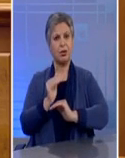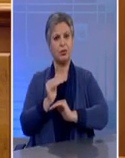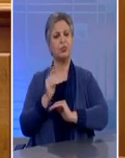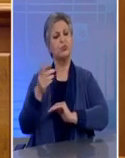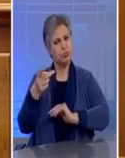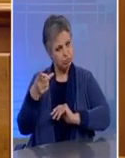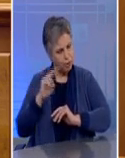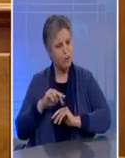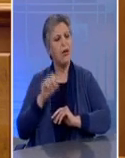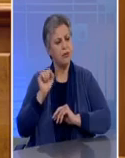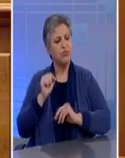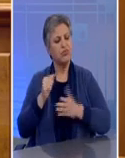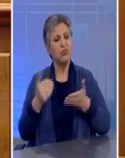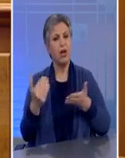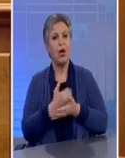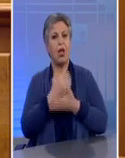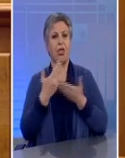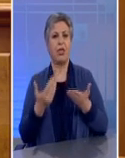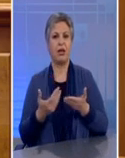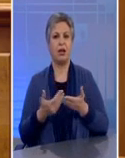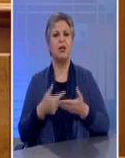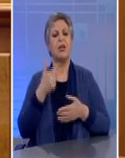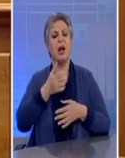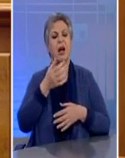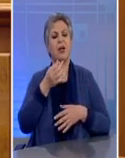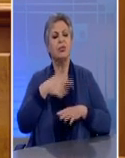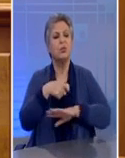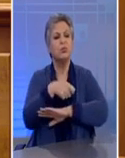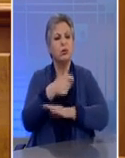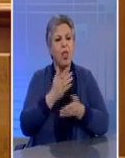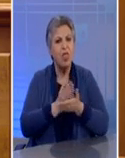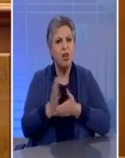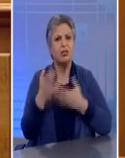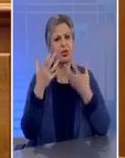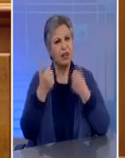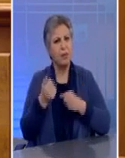πασχίζεις, κύριε Λεβέντη. Και στη δικαιοσύνη υπάρχει σύψη.